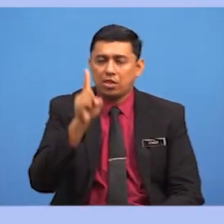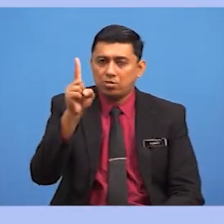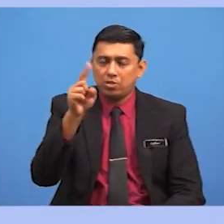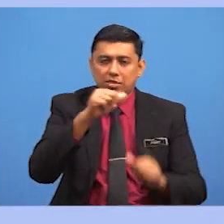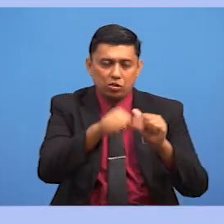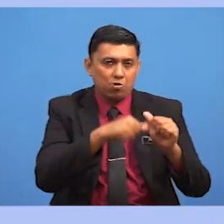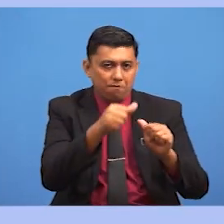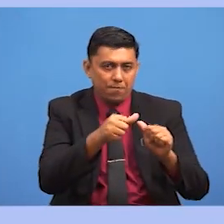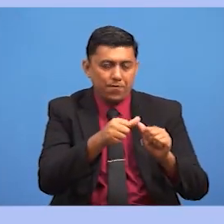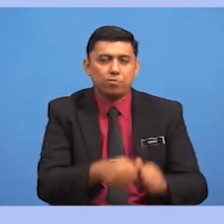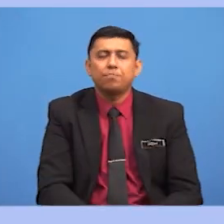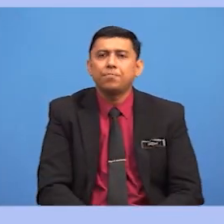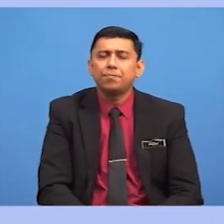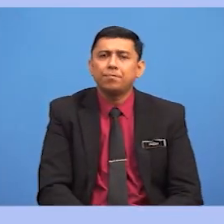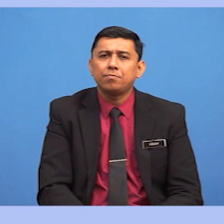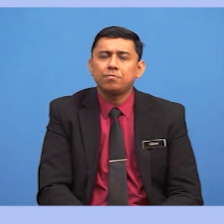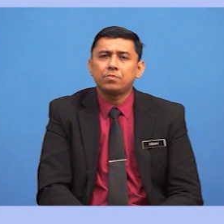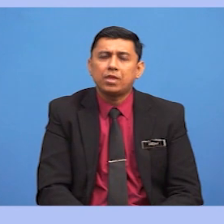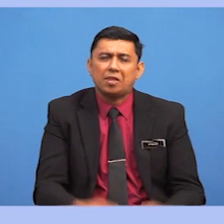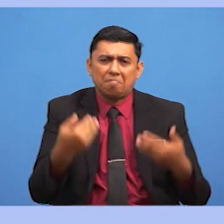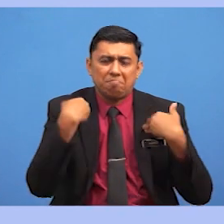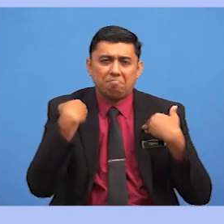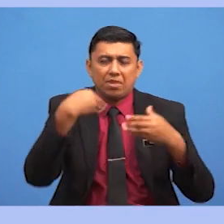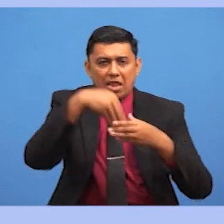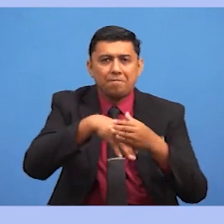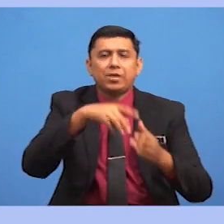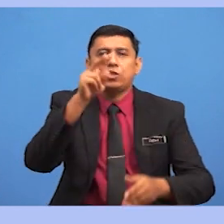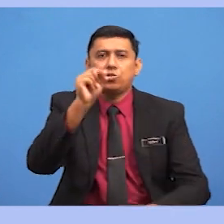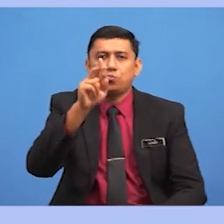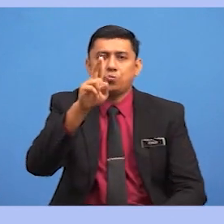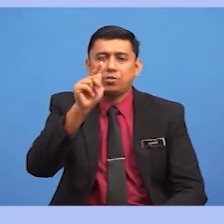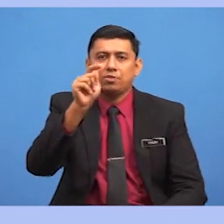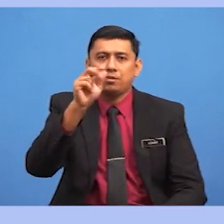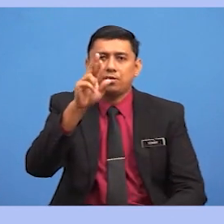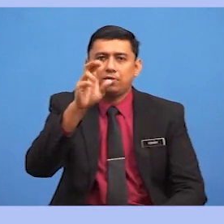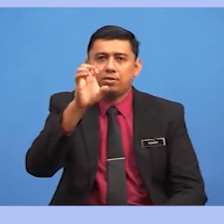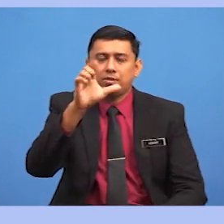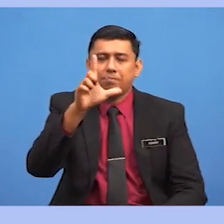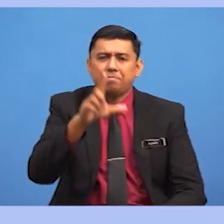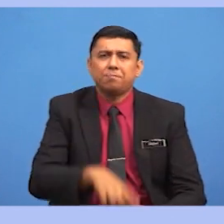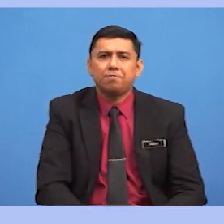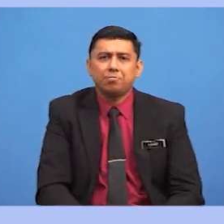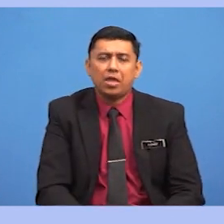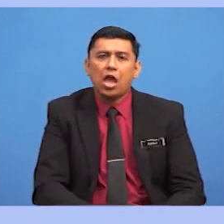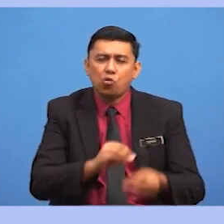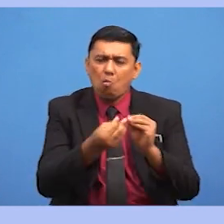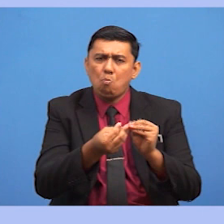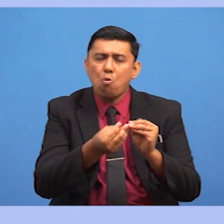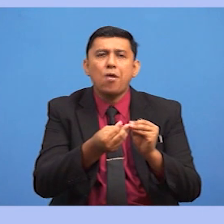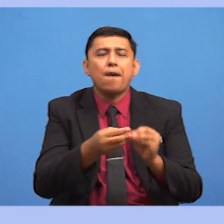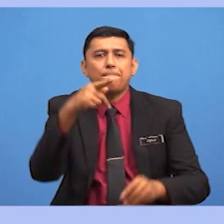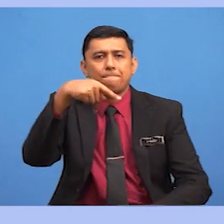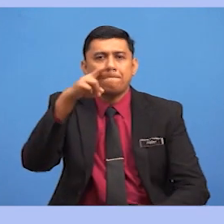satu atom sulfur yang berada dalam keadaan neutral mempunyai bilangan elektron yang sama dengan nombor